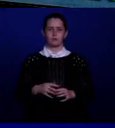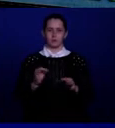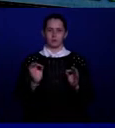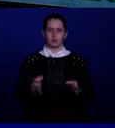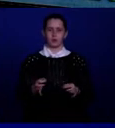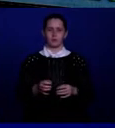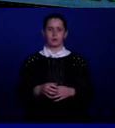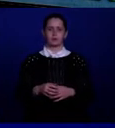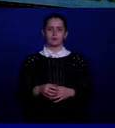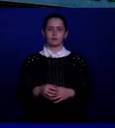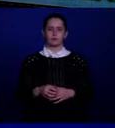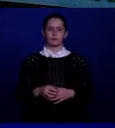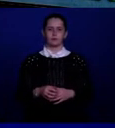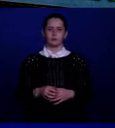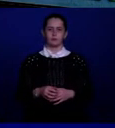Правильно.